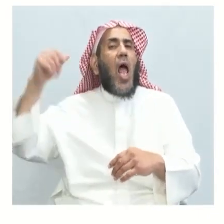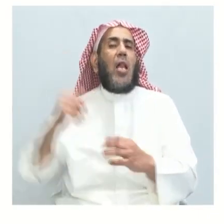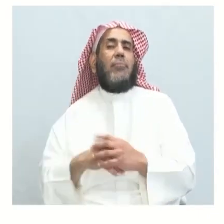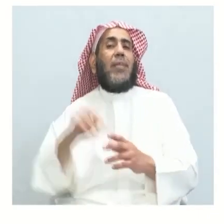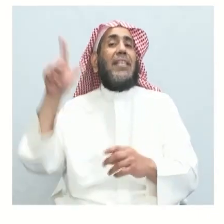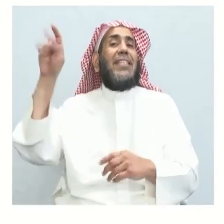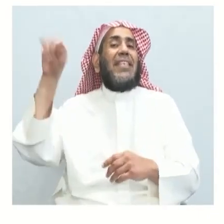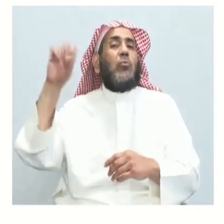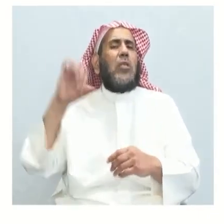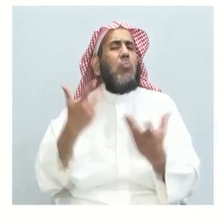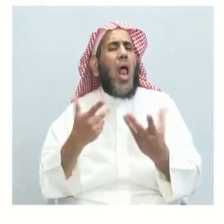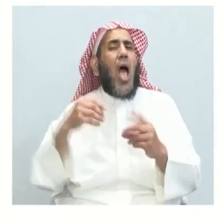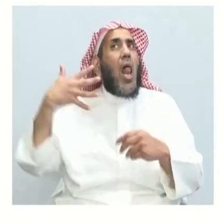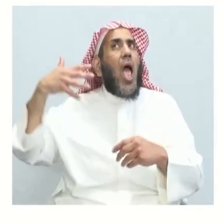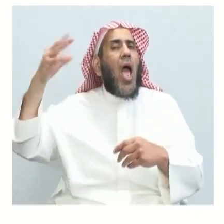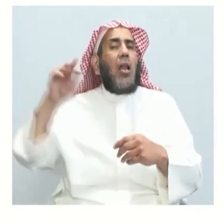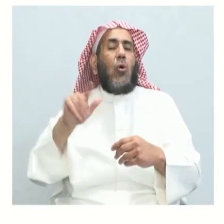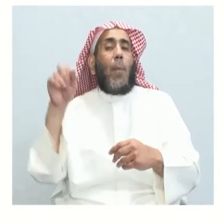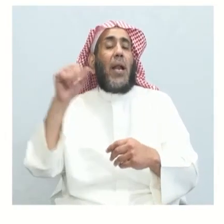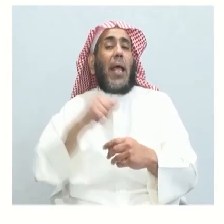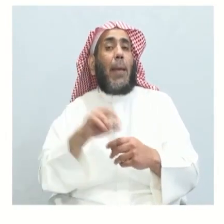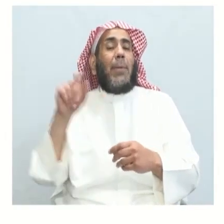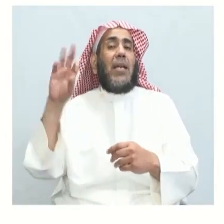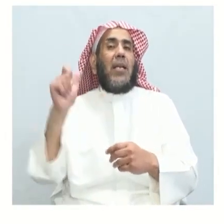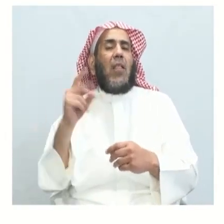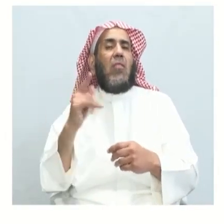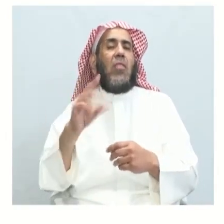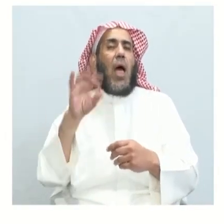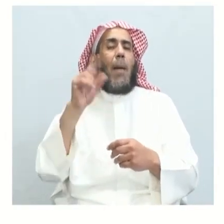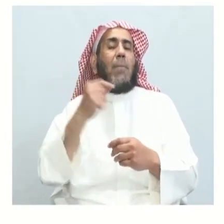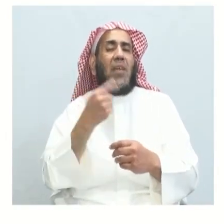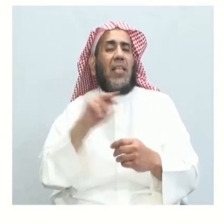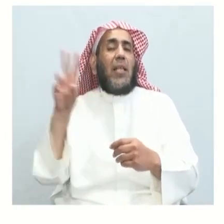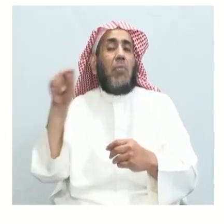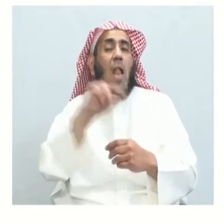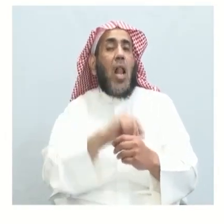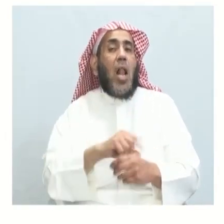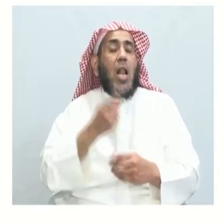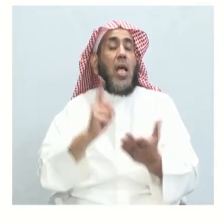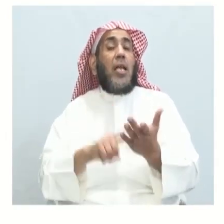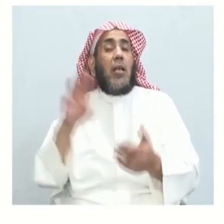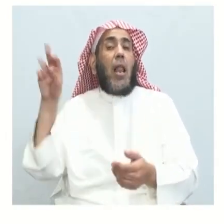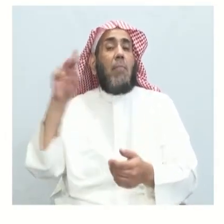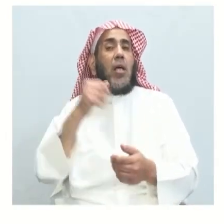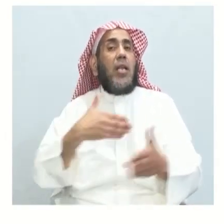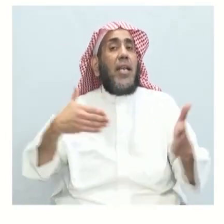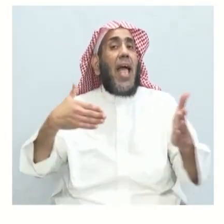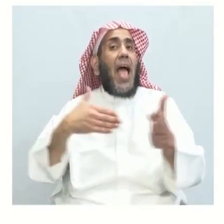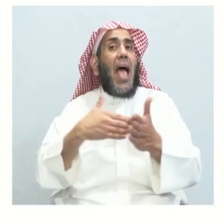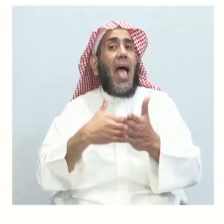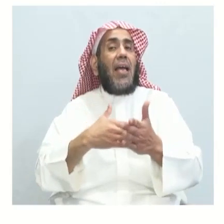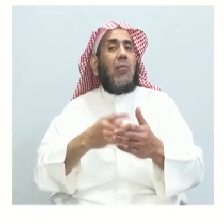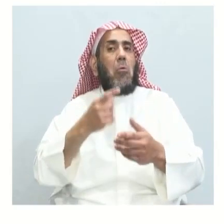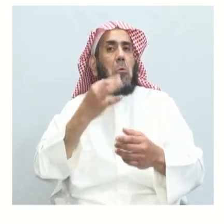الامثال انها تشتمل على التصوير من اجل ذلك يقول ابراهيم النظام الحديث في حديثه عن الامثال ان الامثال نهايه